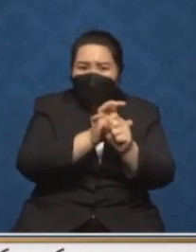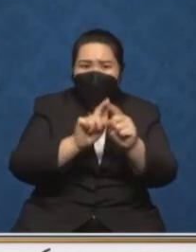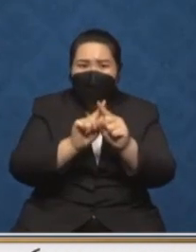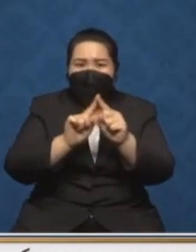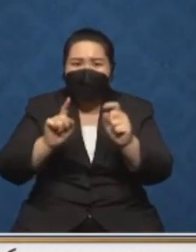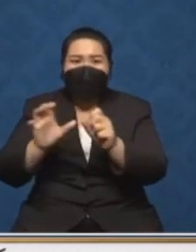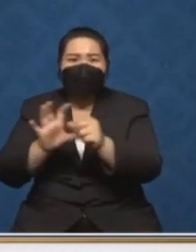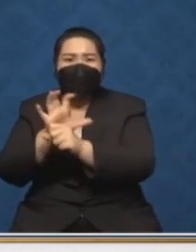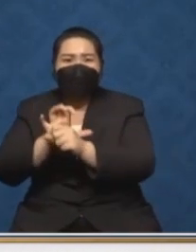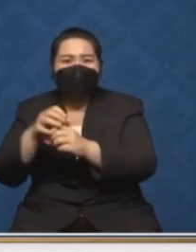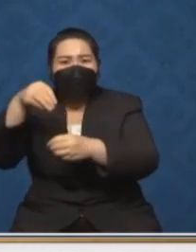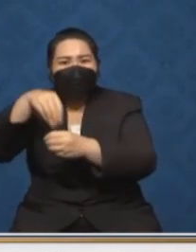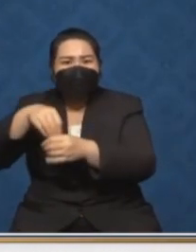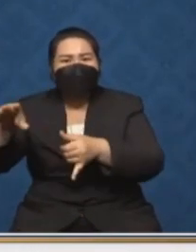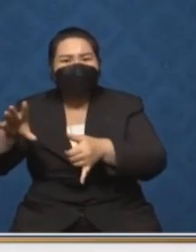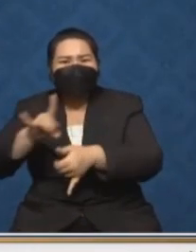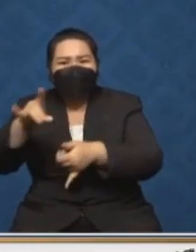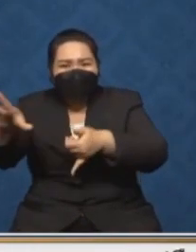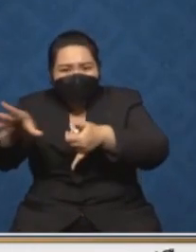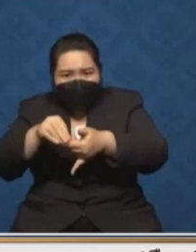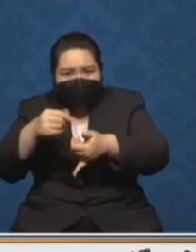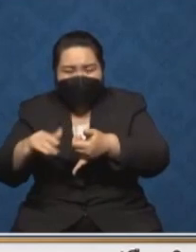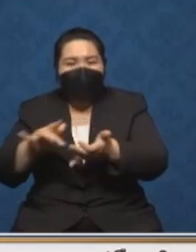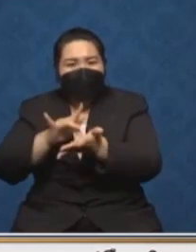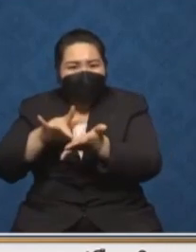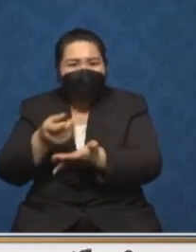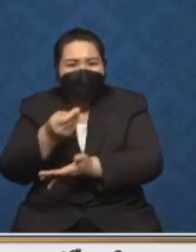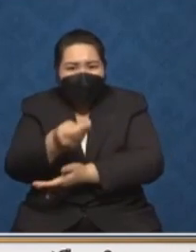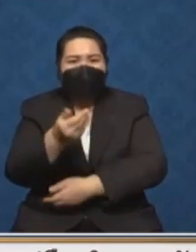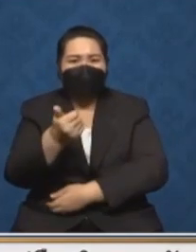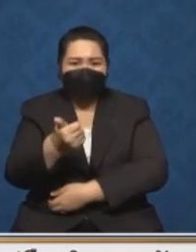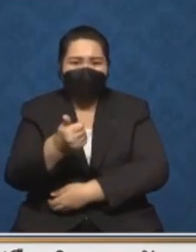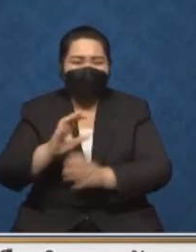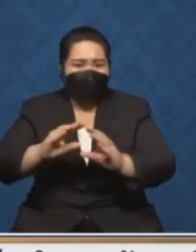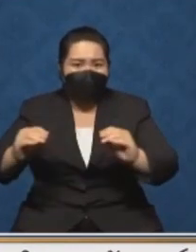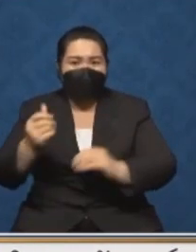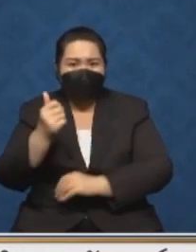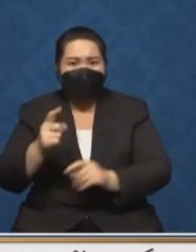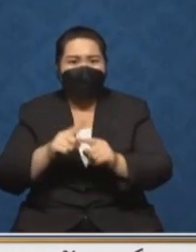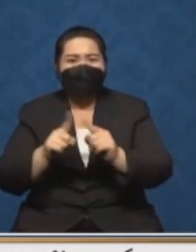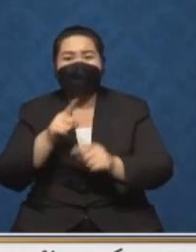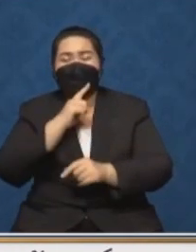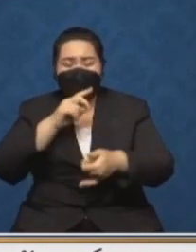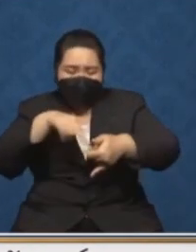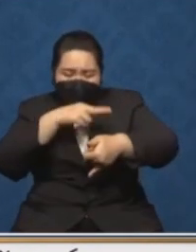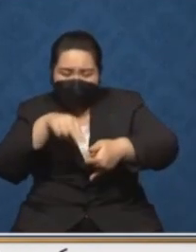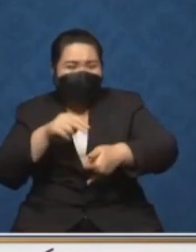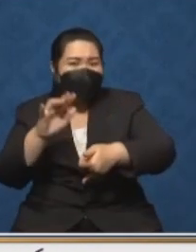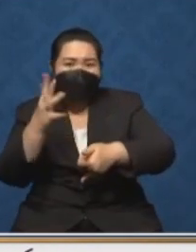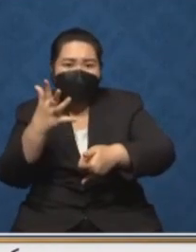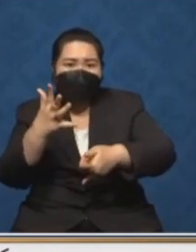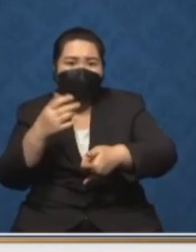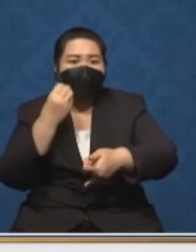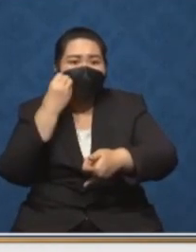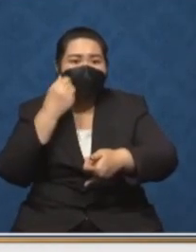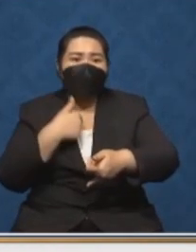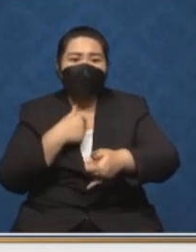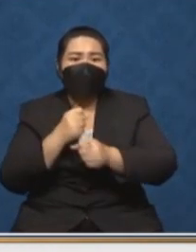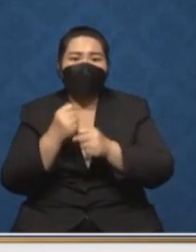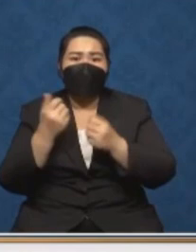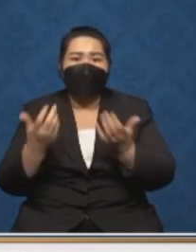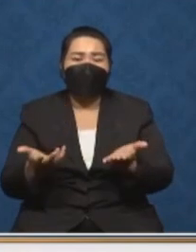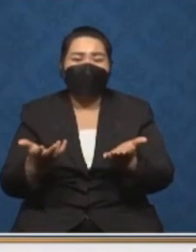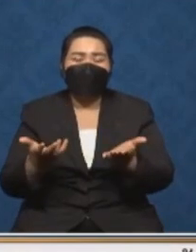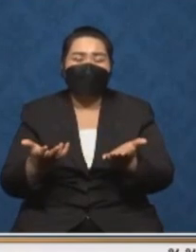โควิดสัตว์ รักษาได้แต่ถ้าไม่รักษา ผัทหารครับ บ้านผมวันนี้